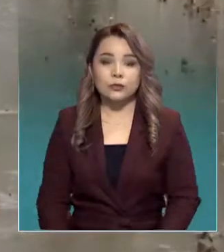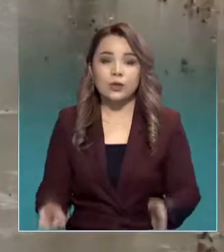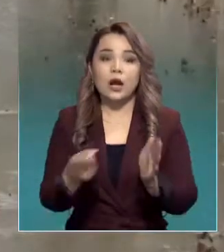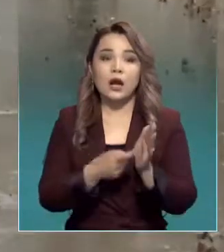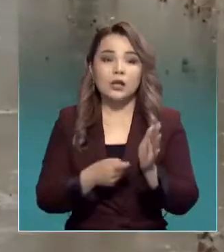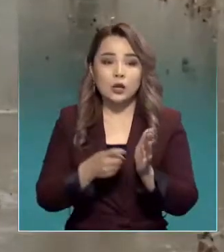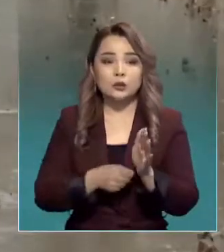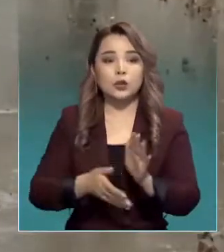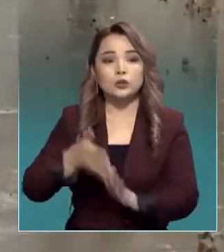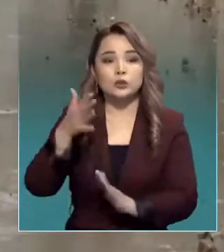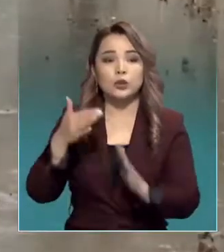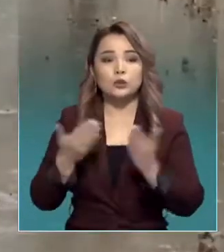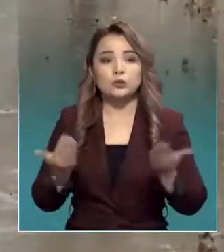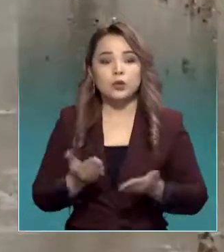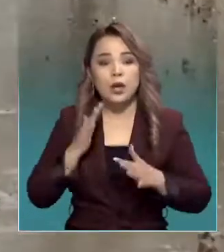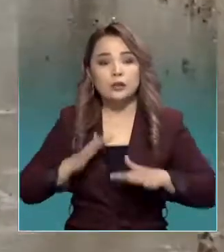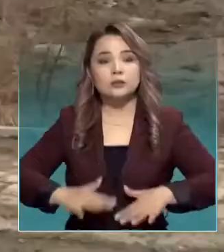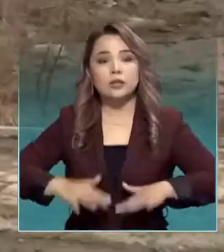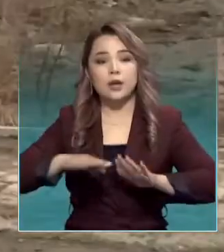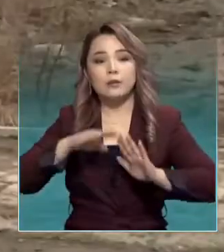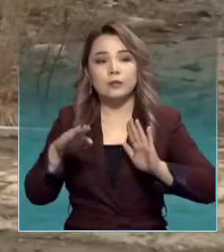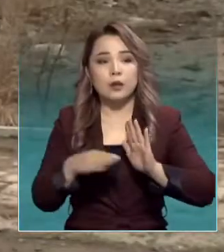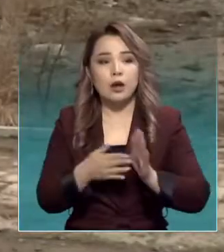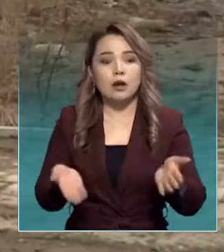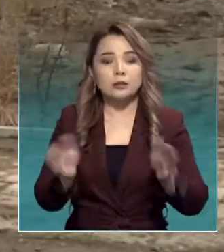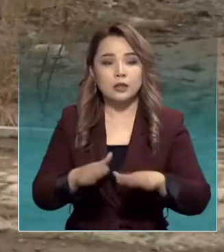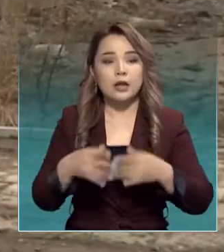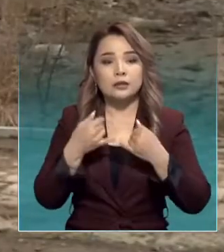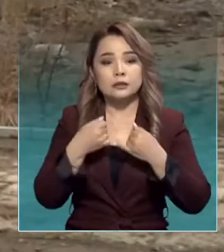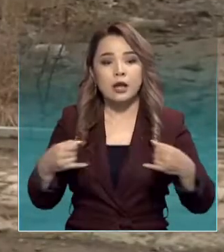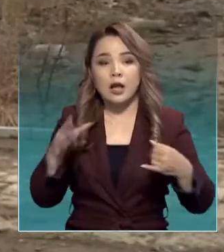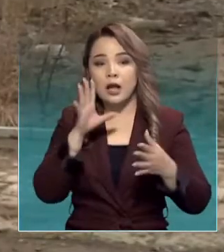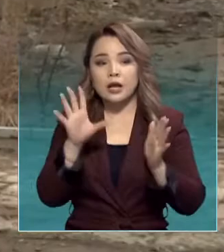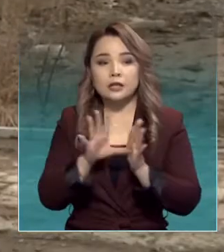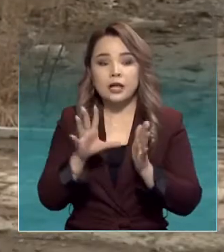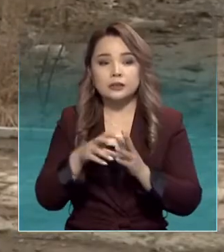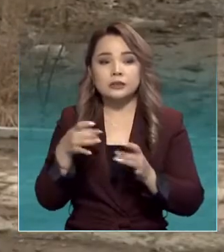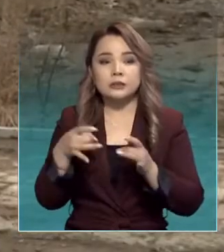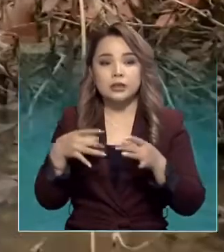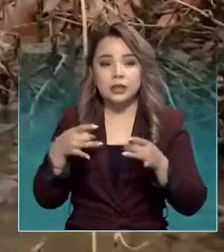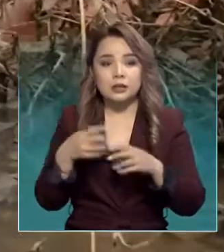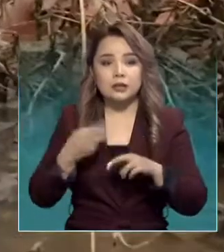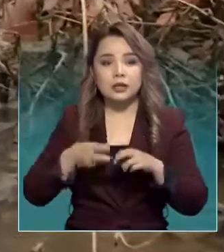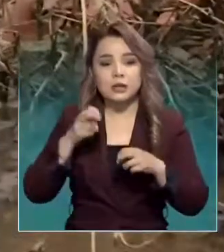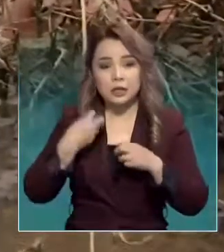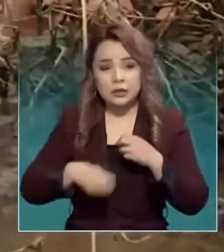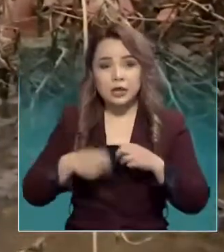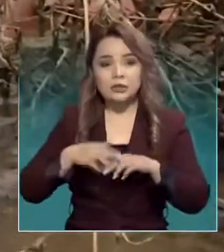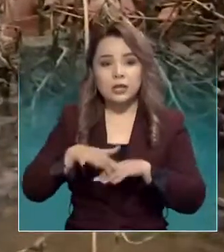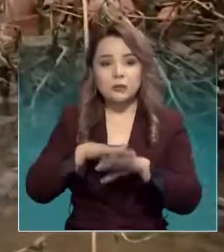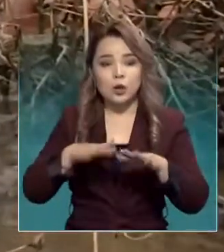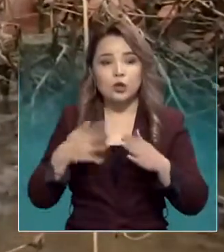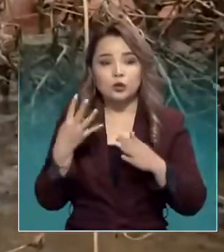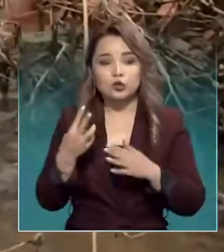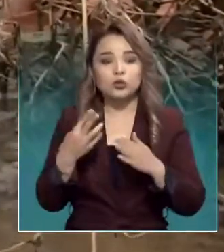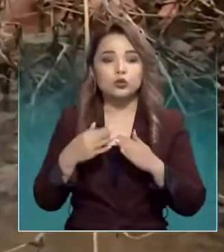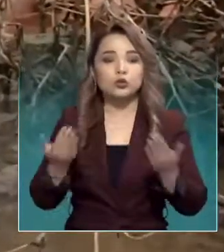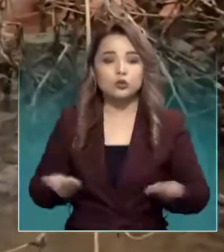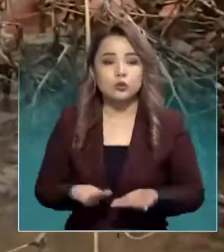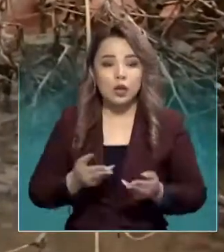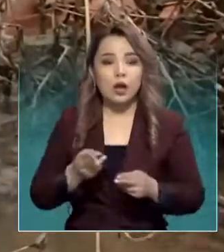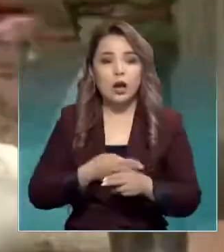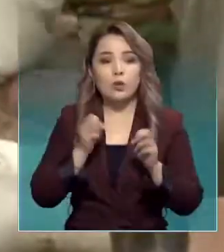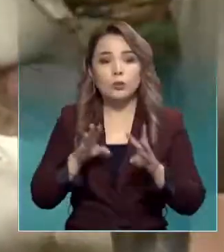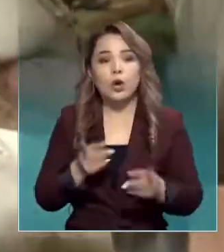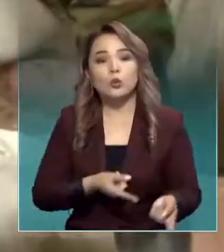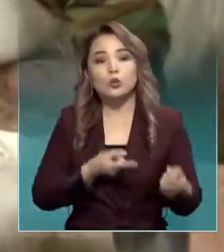Қарағандыда көпқабатты үйлерді су басып, салдарынан электр желілерінен ақау шықты. Еріген қар суының құрсауында қалған үш қабатты үйдің тұрғындары қауіпсіз жерге